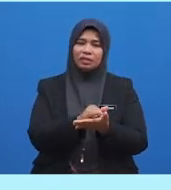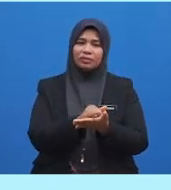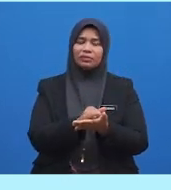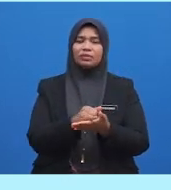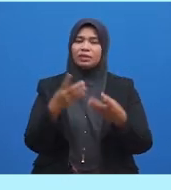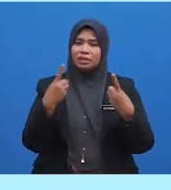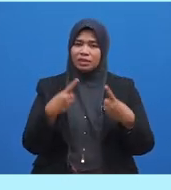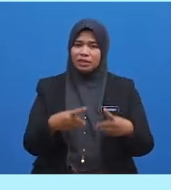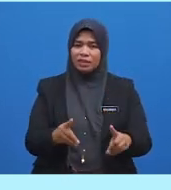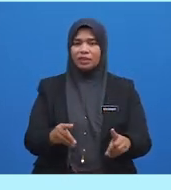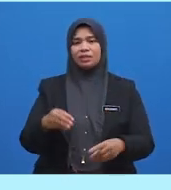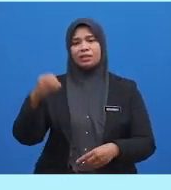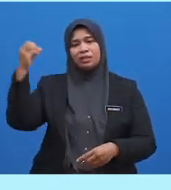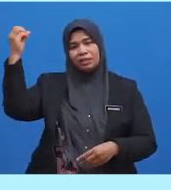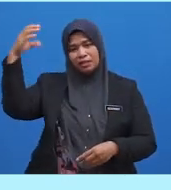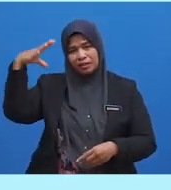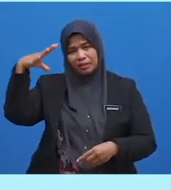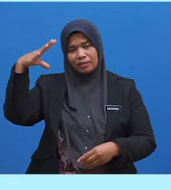sedang menyala